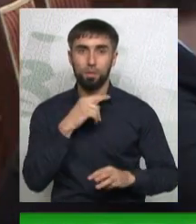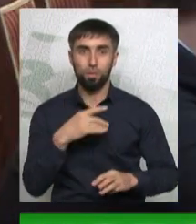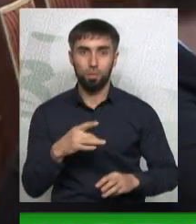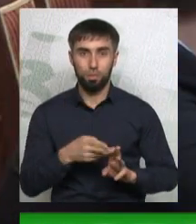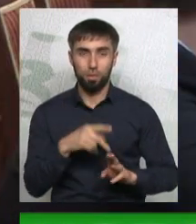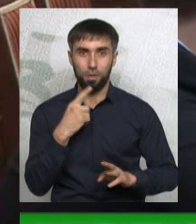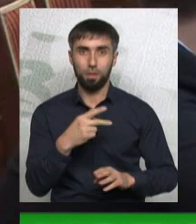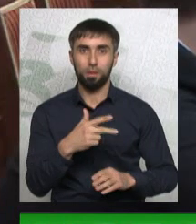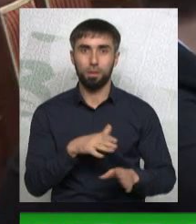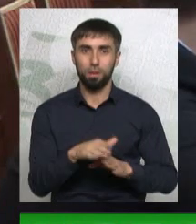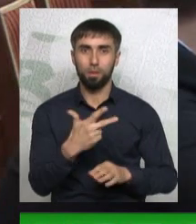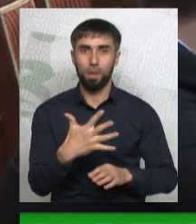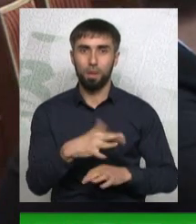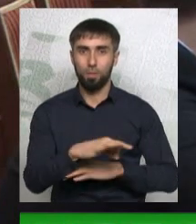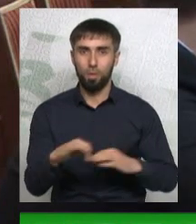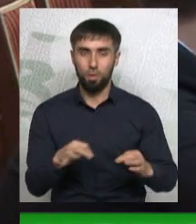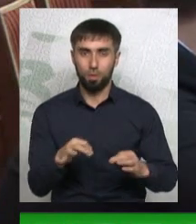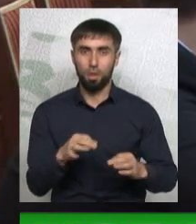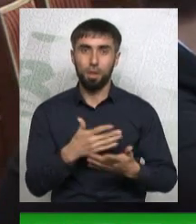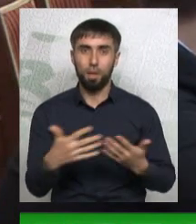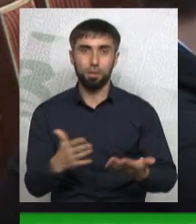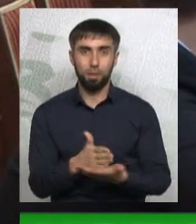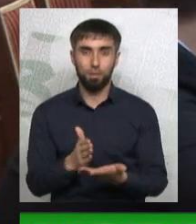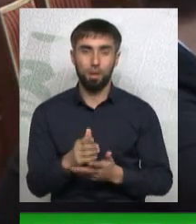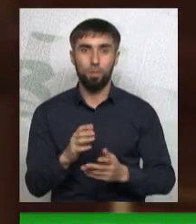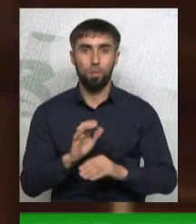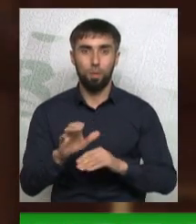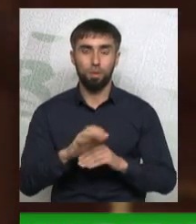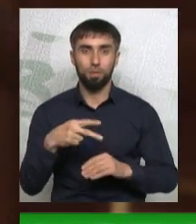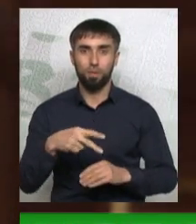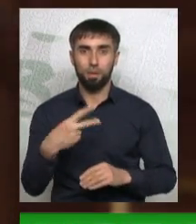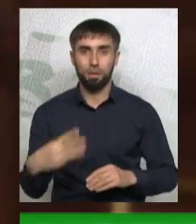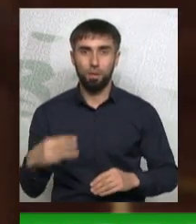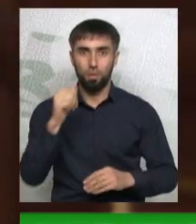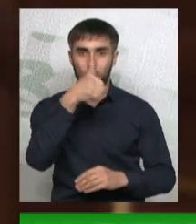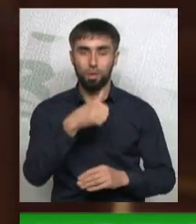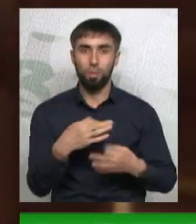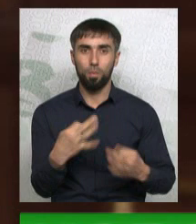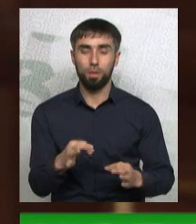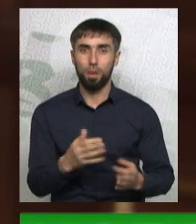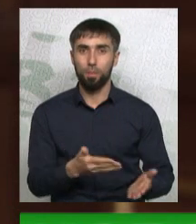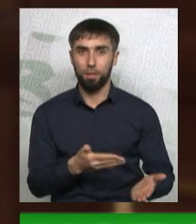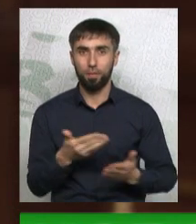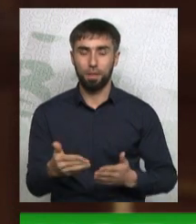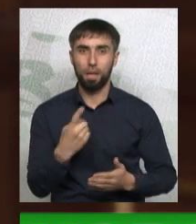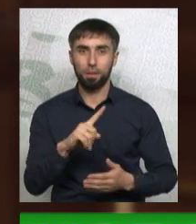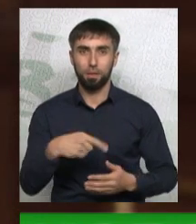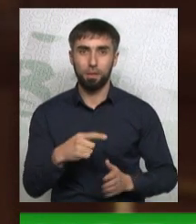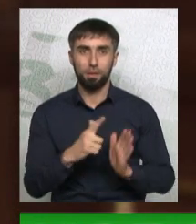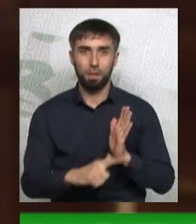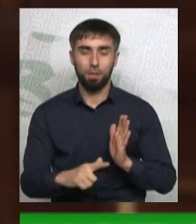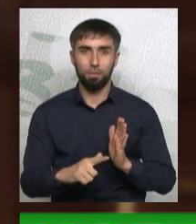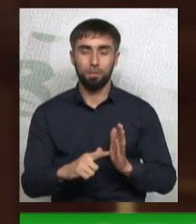реализация 35 прорывных проектов в разных отраслях промышленности к 2030 году позволит привлечь